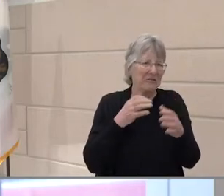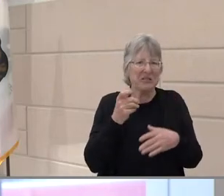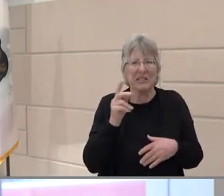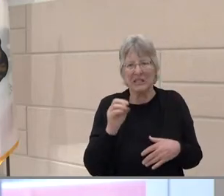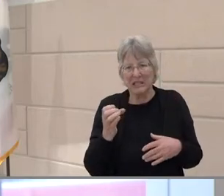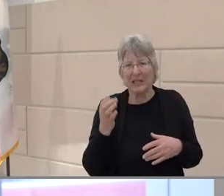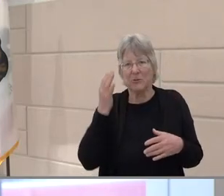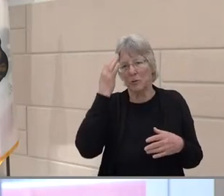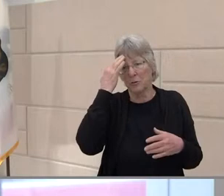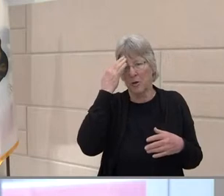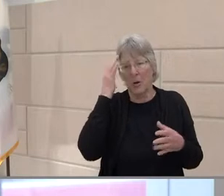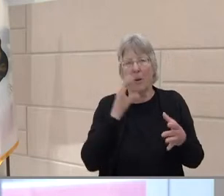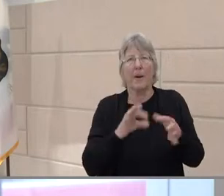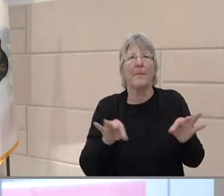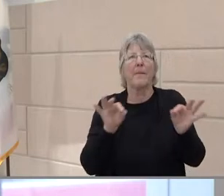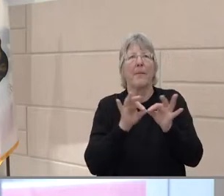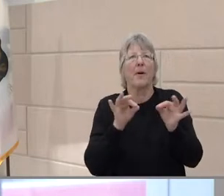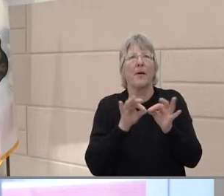ស្រប